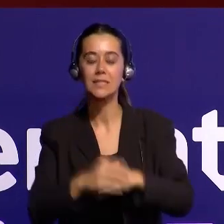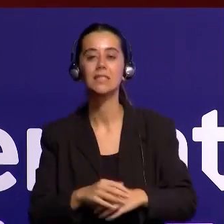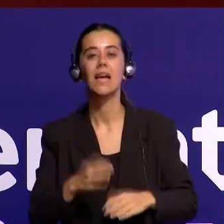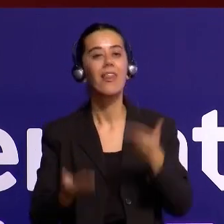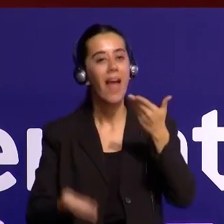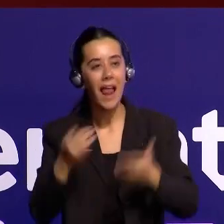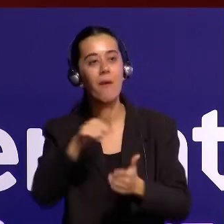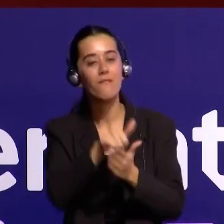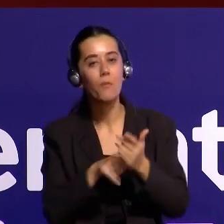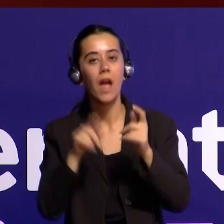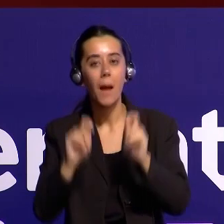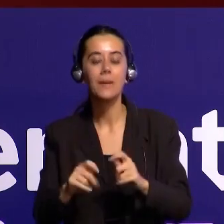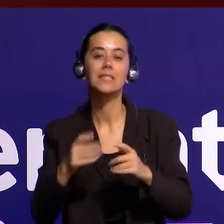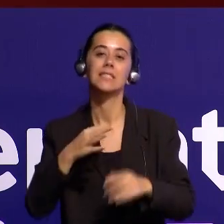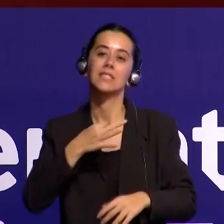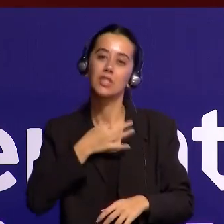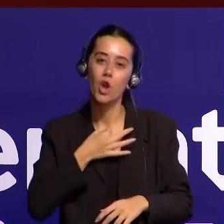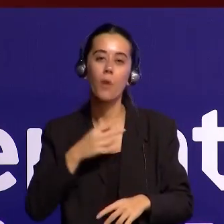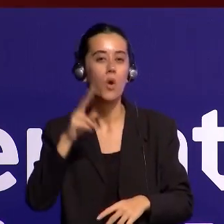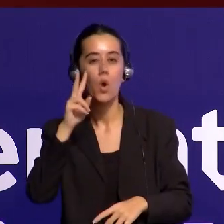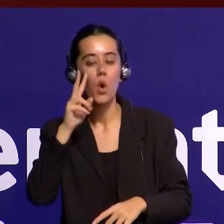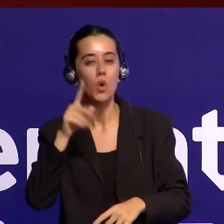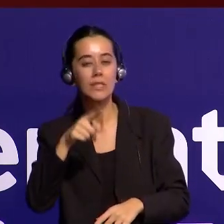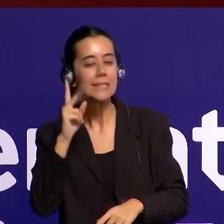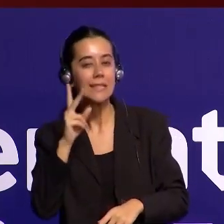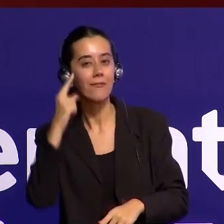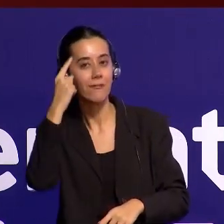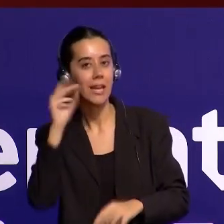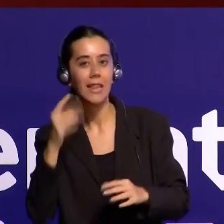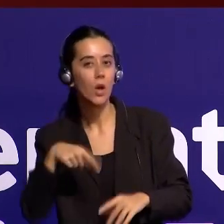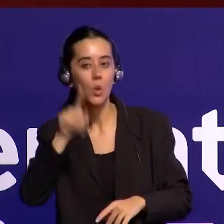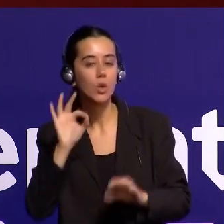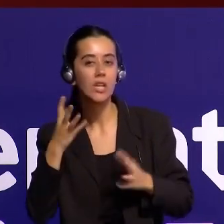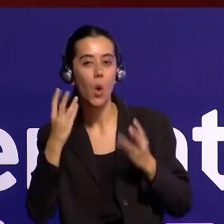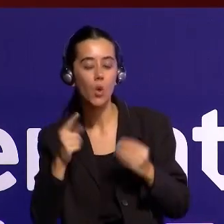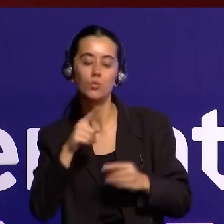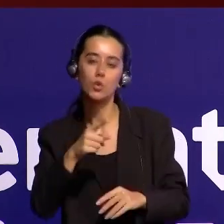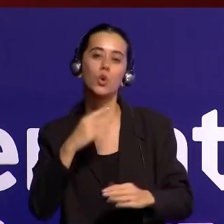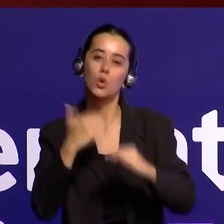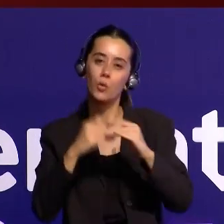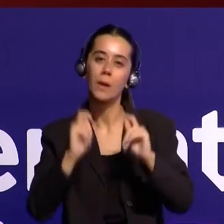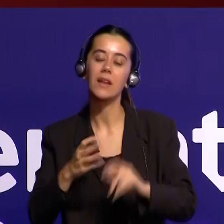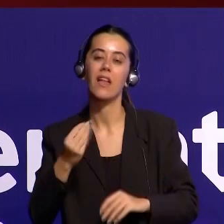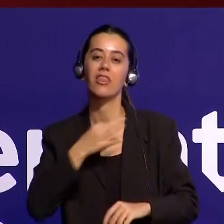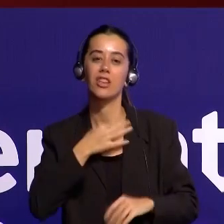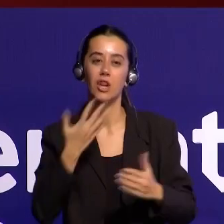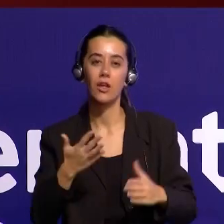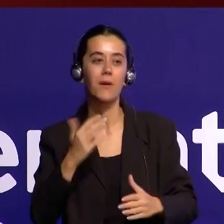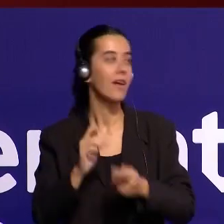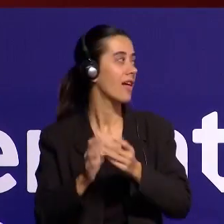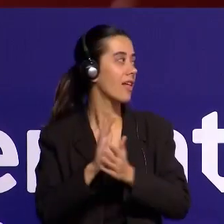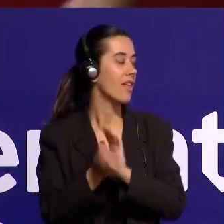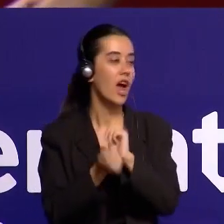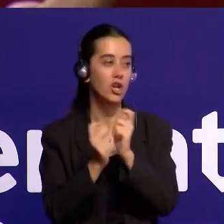formlarını doldurmanızı rica ediyoruz. Görüşleriniz, düşünceleriniz, günün nasıl geçtiğine dair yorumlarınız bizim için çok önemli. Tercümanlarımıza